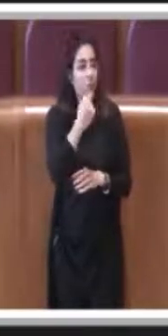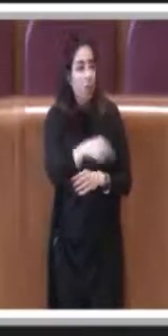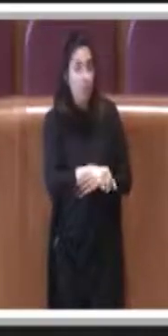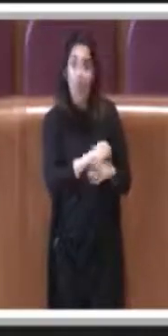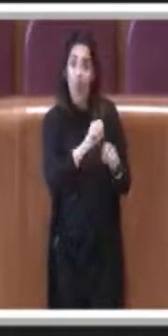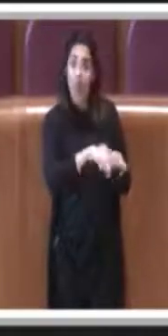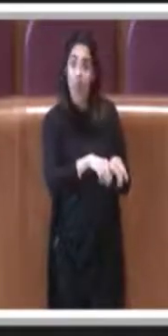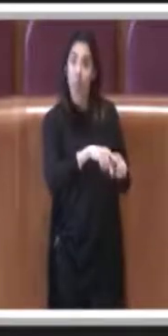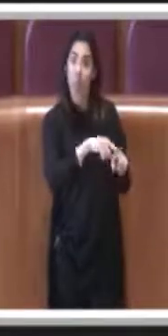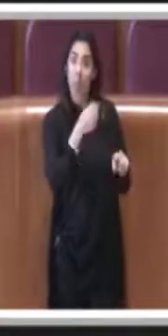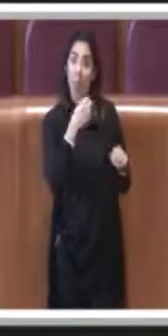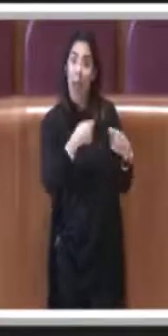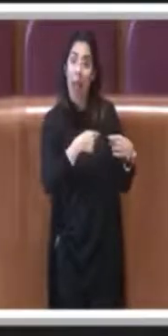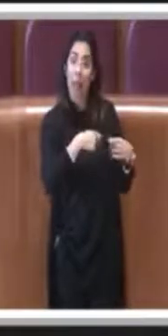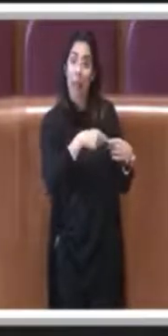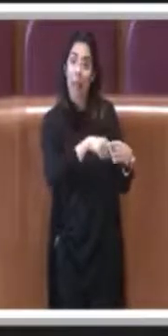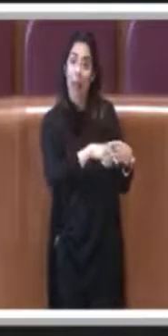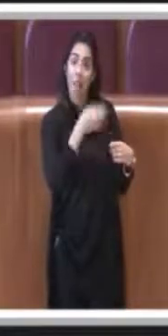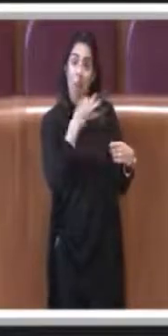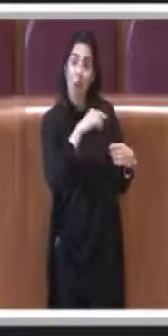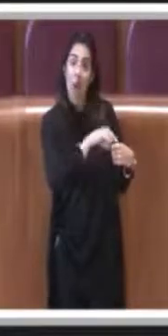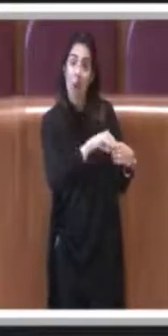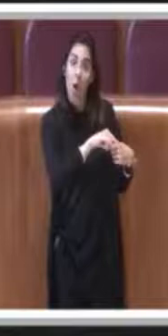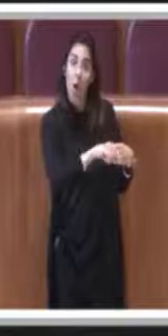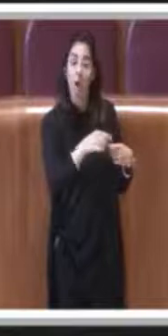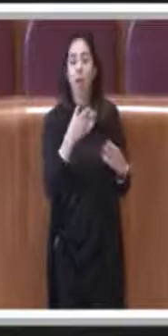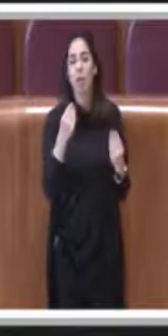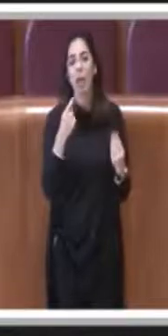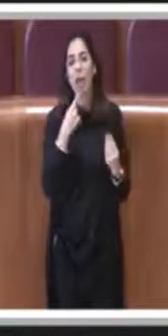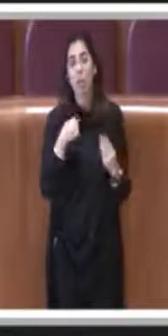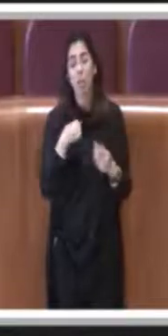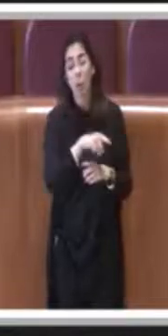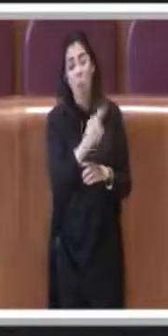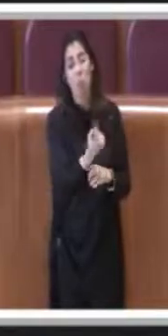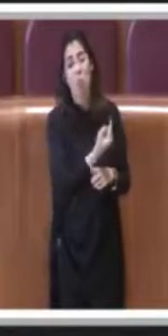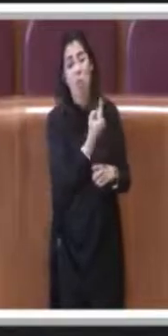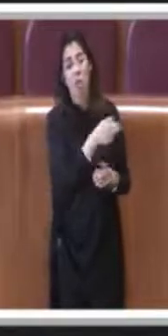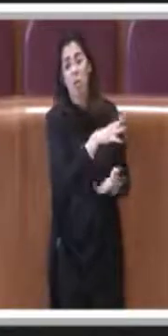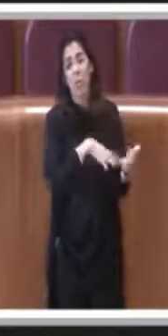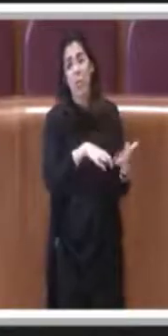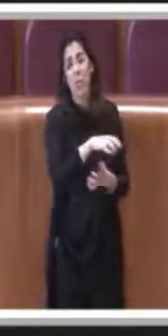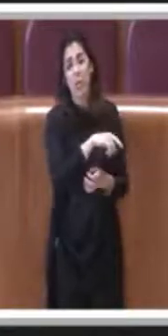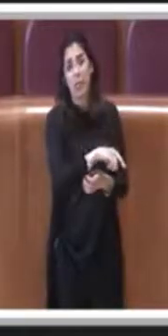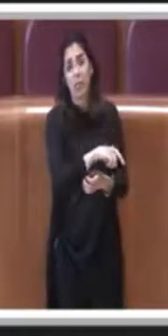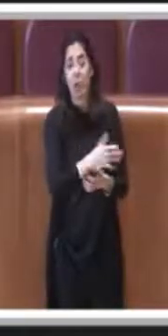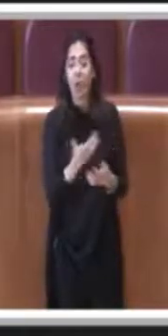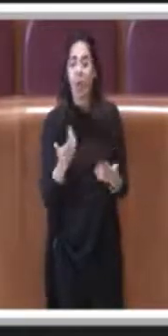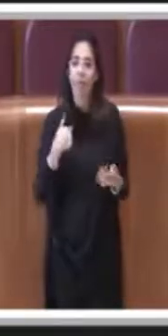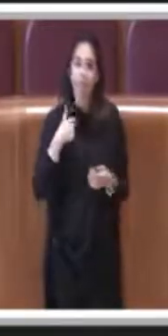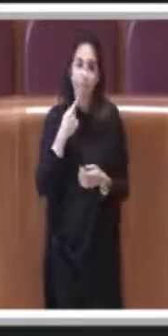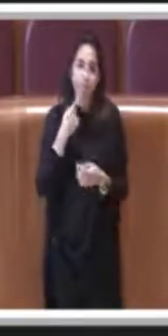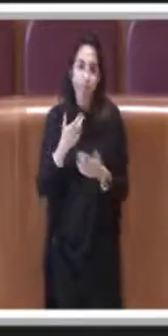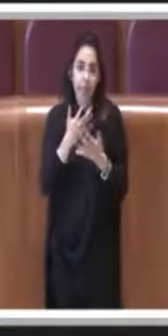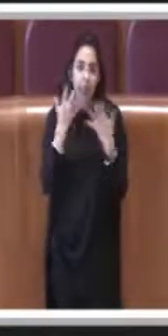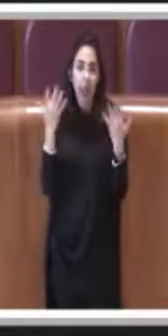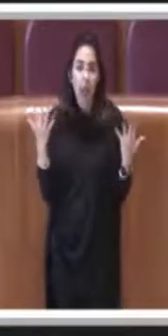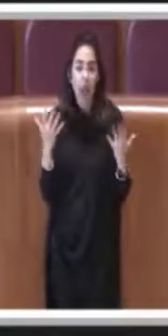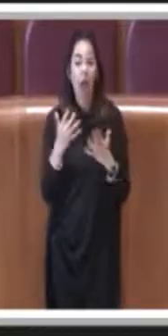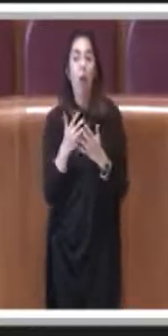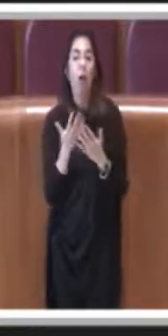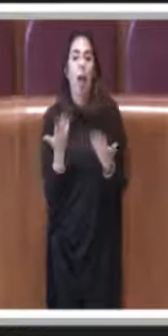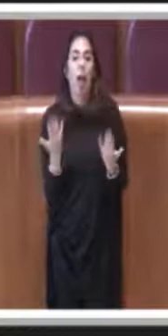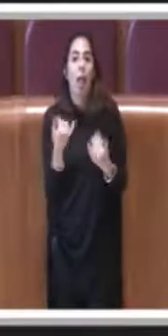plastica, dove lo butto? E molti dicono: guardi, c'è solo quel secchio lì che è indifferenziato. Detto francamente, poi alla fine